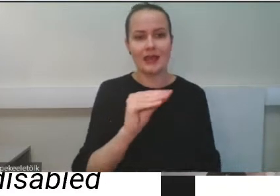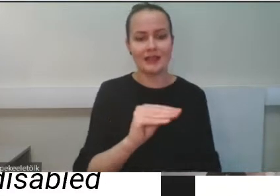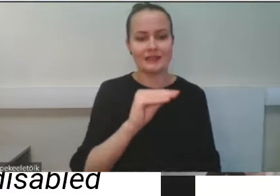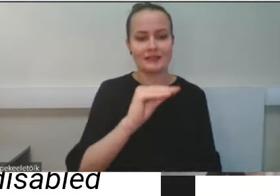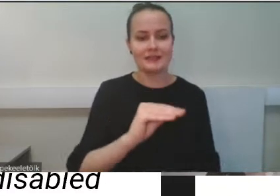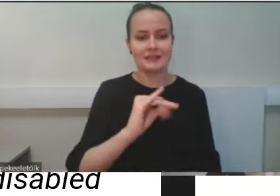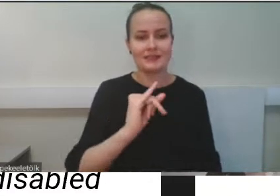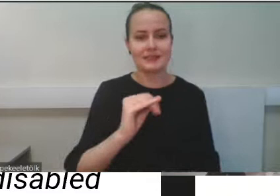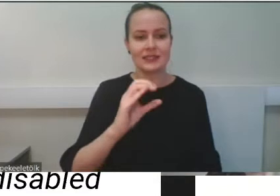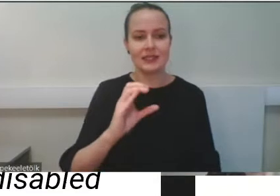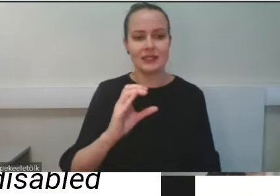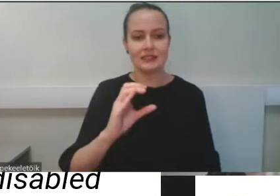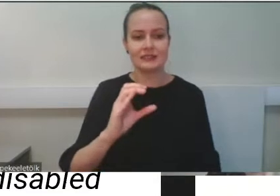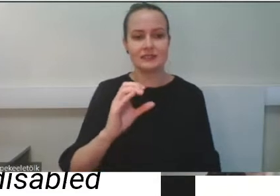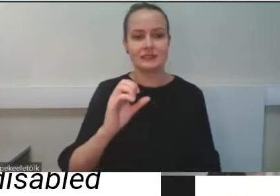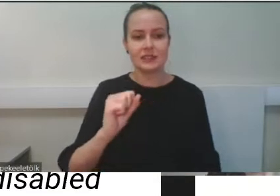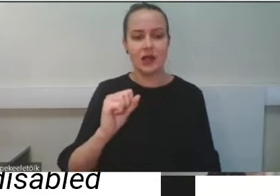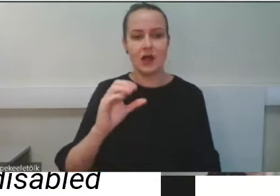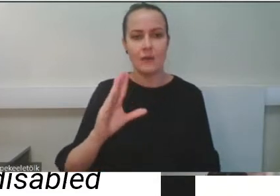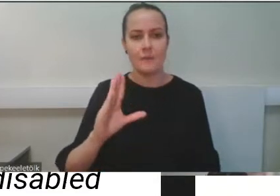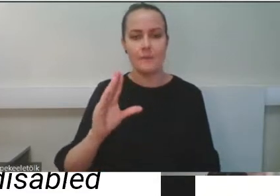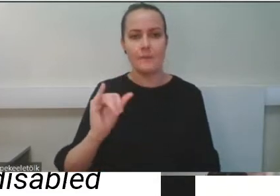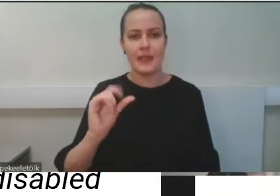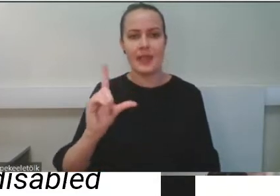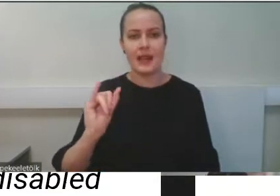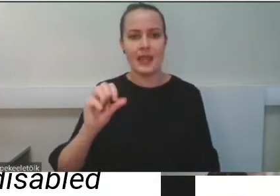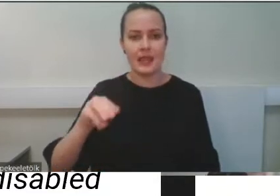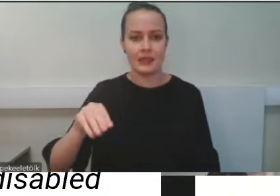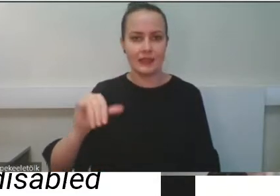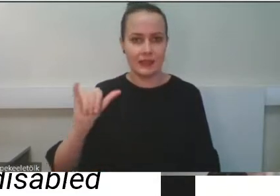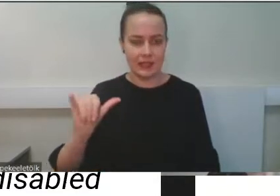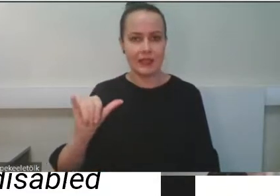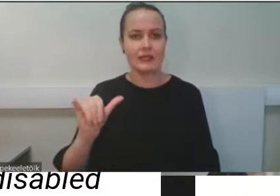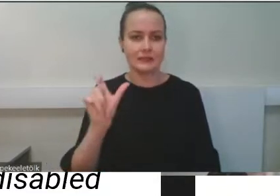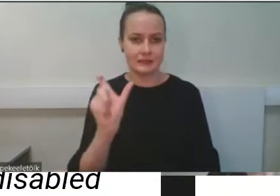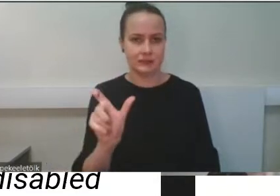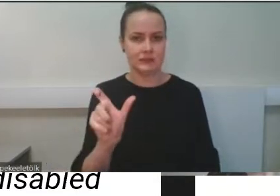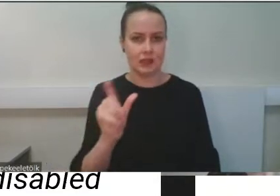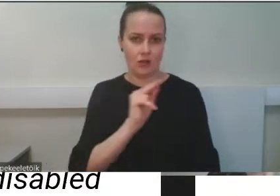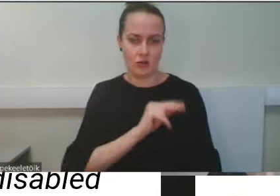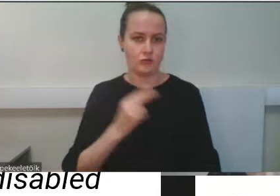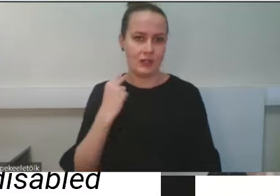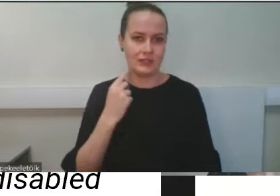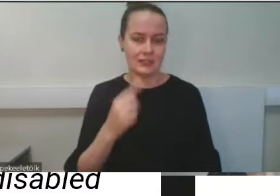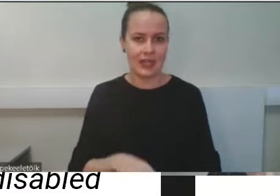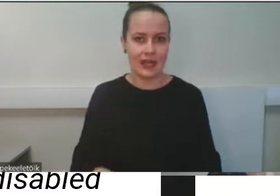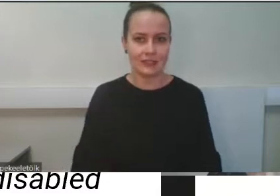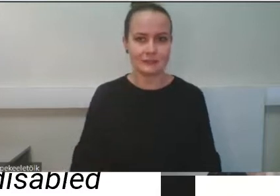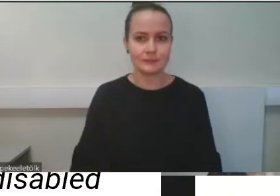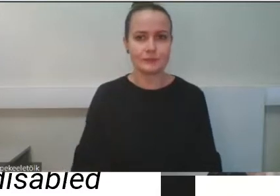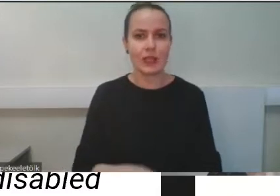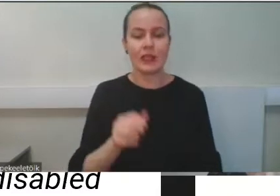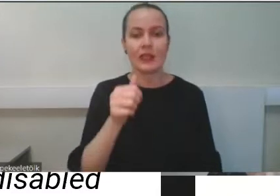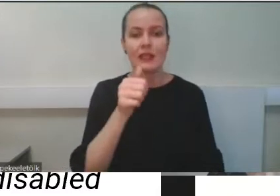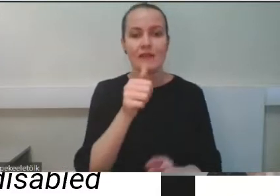siis tööelus tervisest või põhitegevuse takistusest tingitud piirangud. Et seda